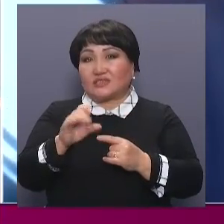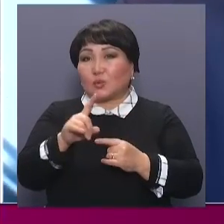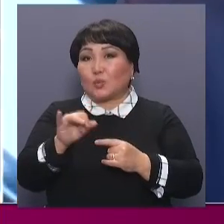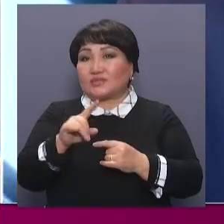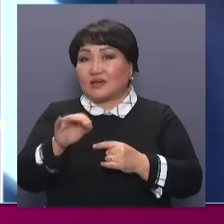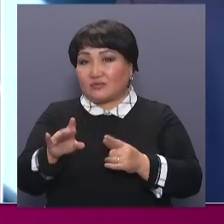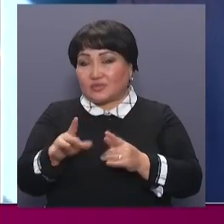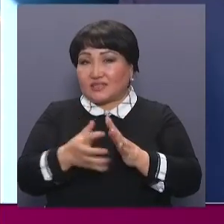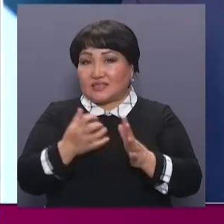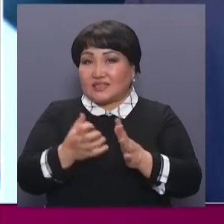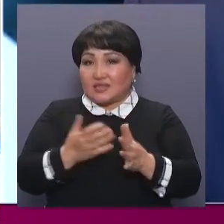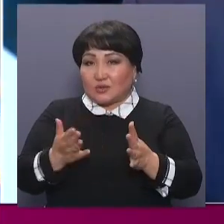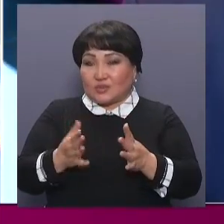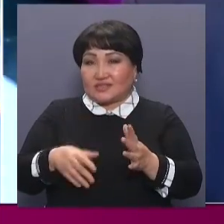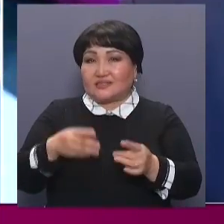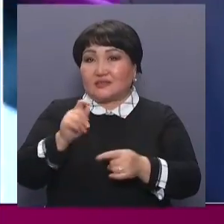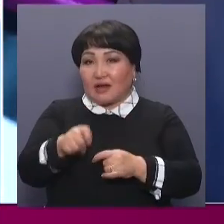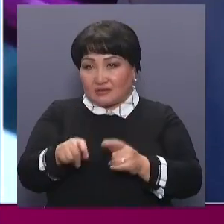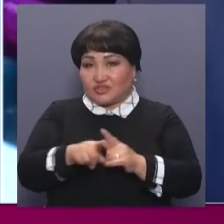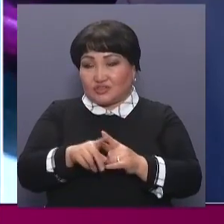15 миллиардов тенге в Министерстве обороны?